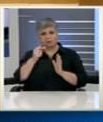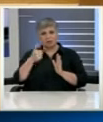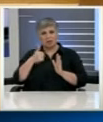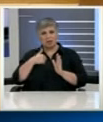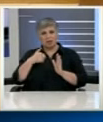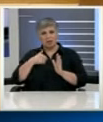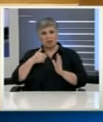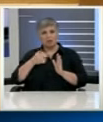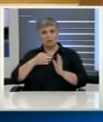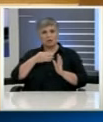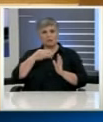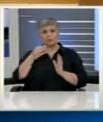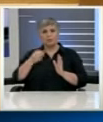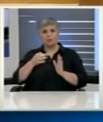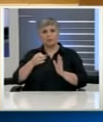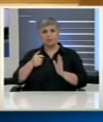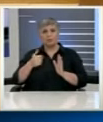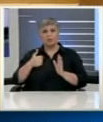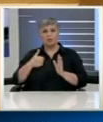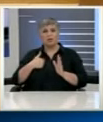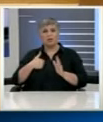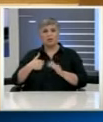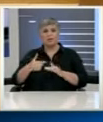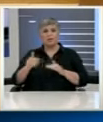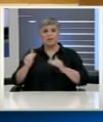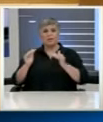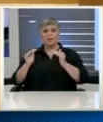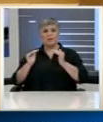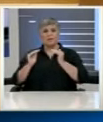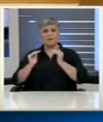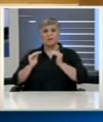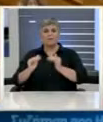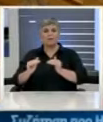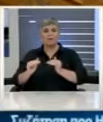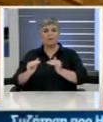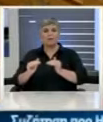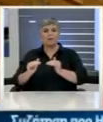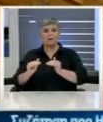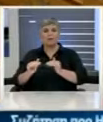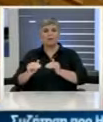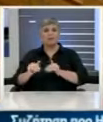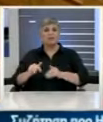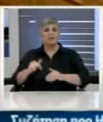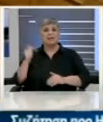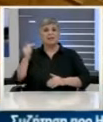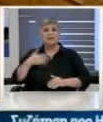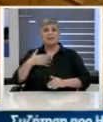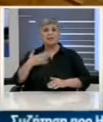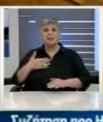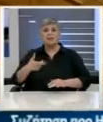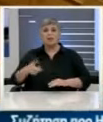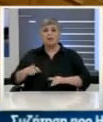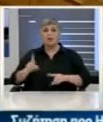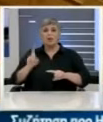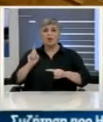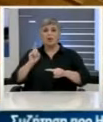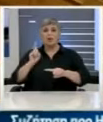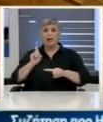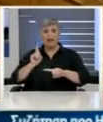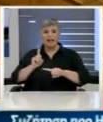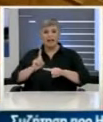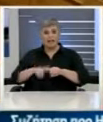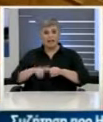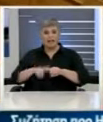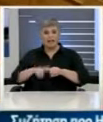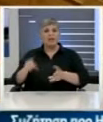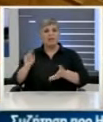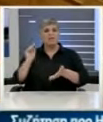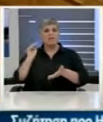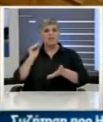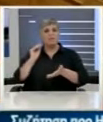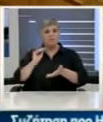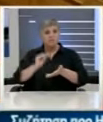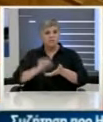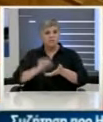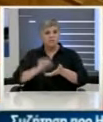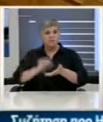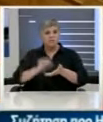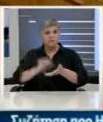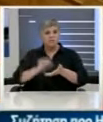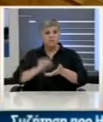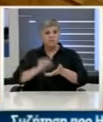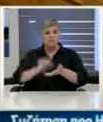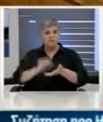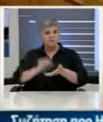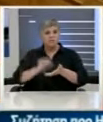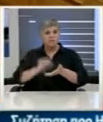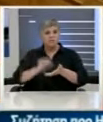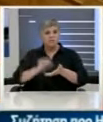οποίες επιμένω απόλυτα η τρομοκρατία στην ελλάδα θα το επαναλάβω για άλλη μία φορά